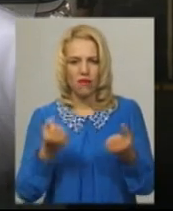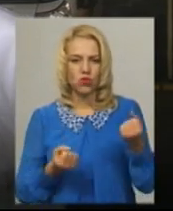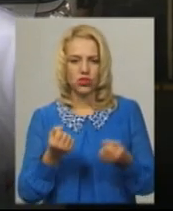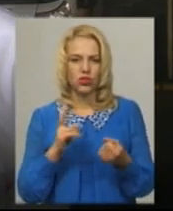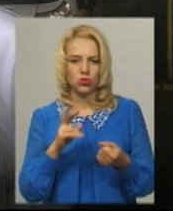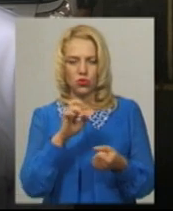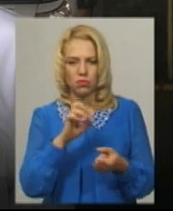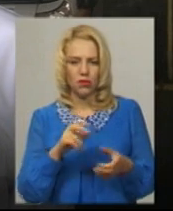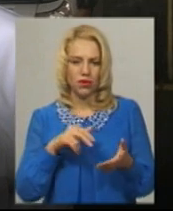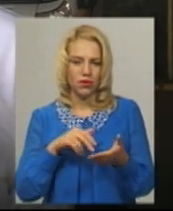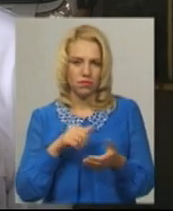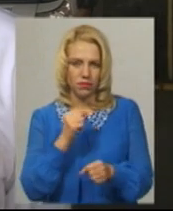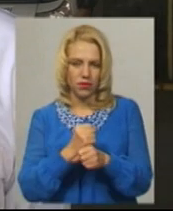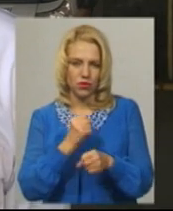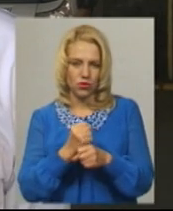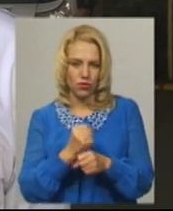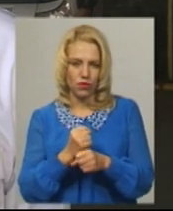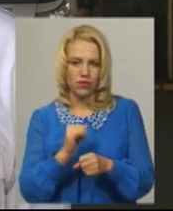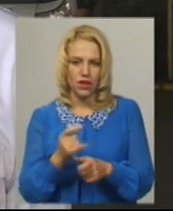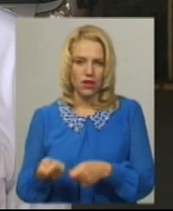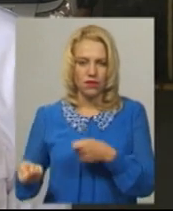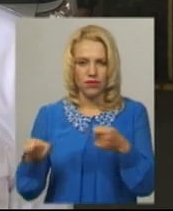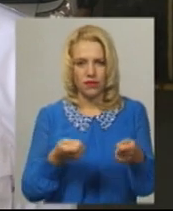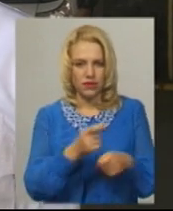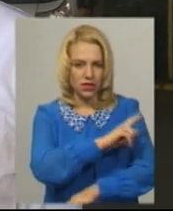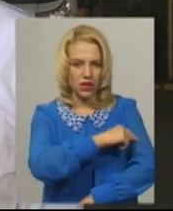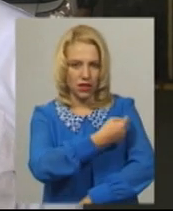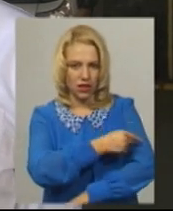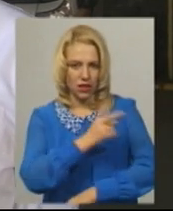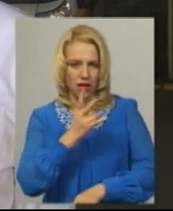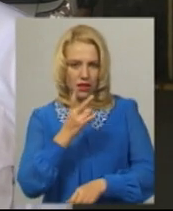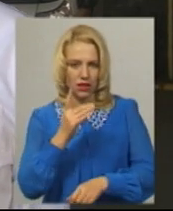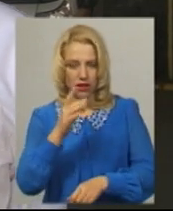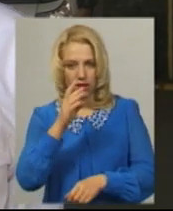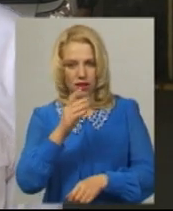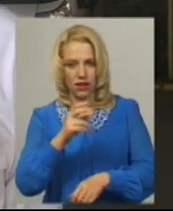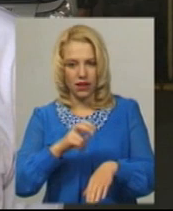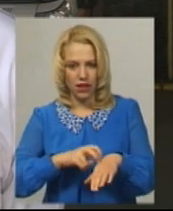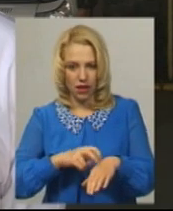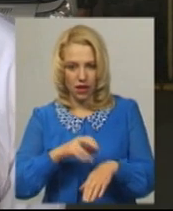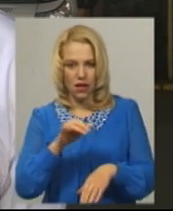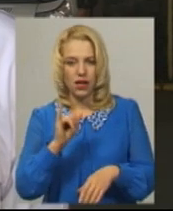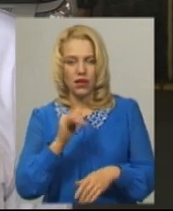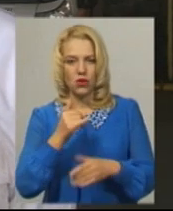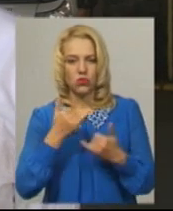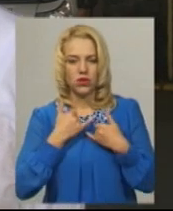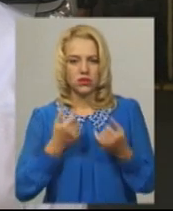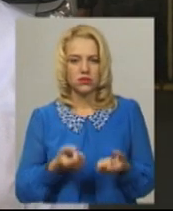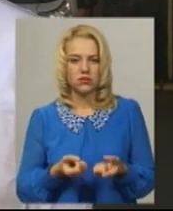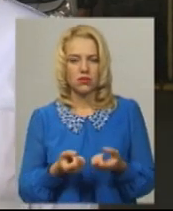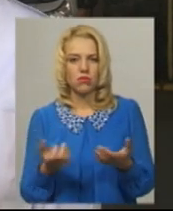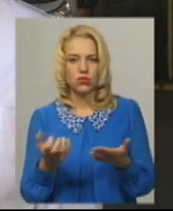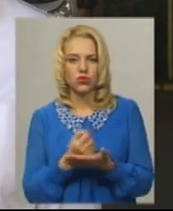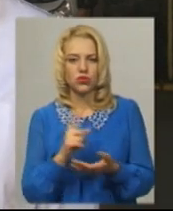сісти за руль автомобіля і вивезти бригаду на виклик. Тому в нас зараз нагрузка буде